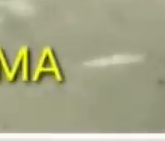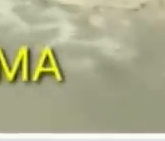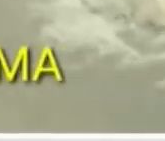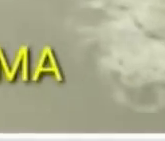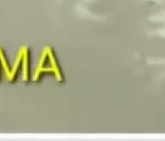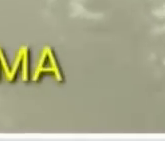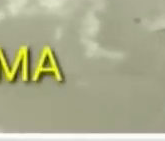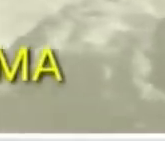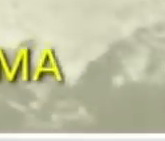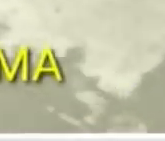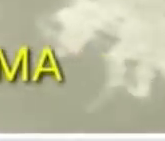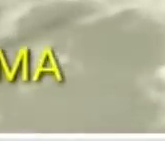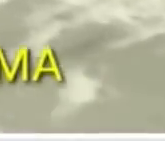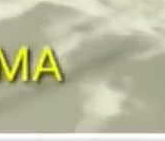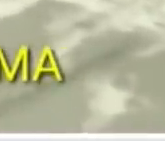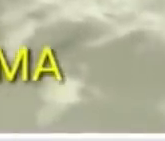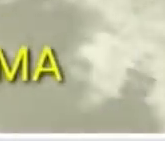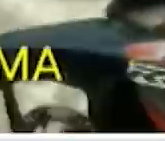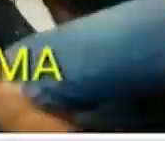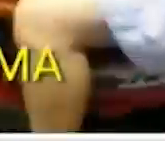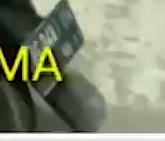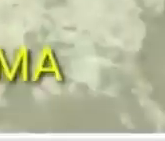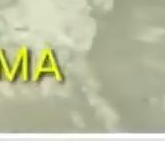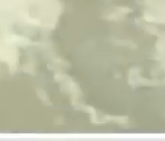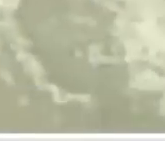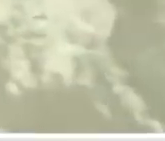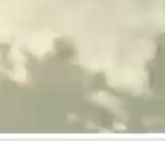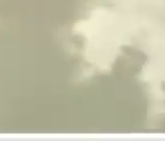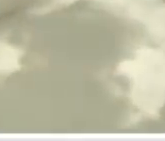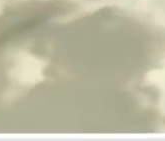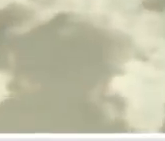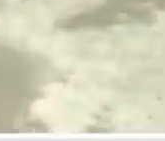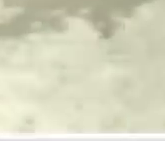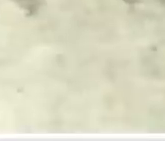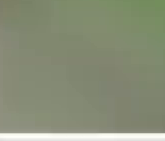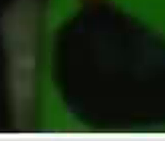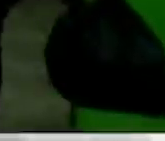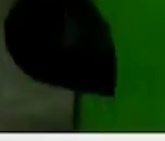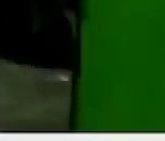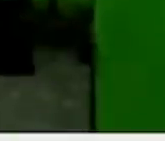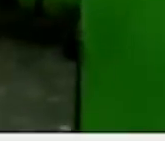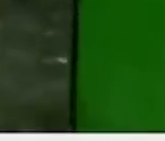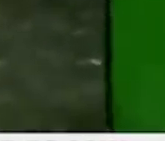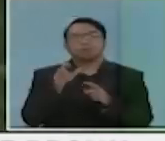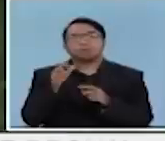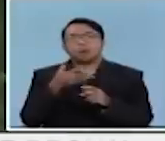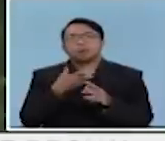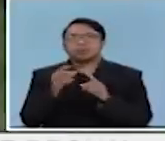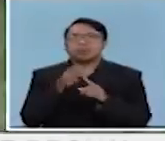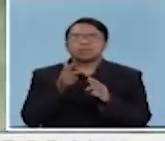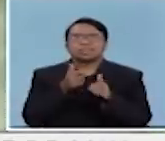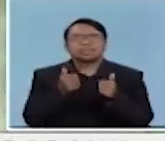ini tidak melihat adanya ancaman begitu. Jadi saya akan coba lagi. Kayaknya yang